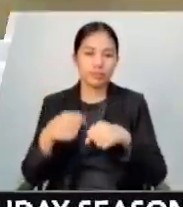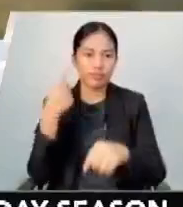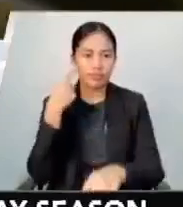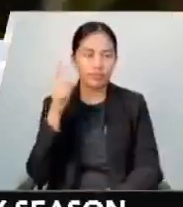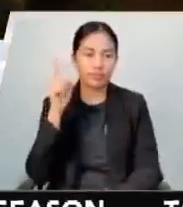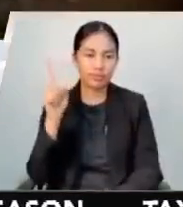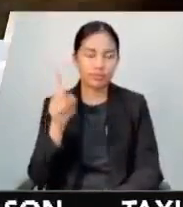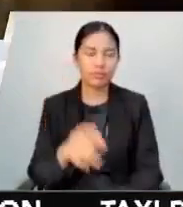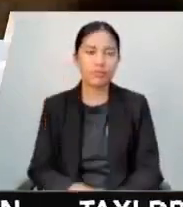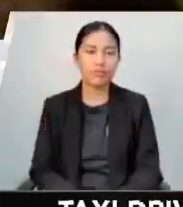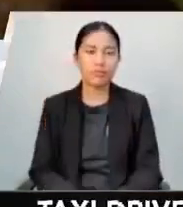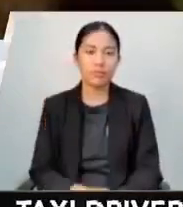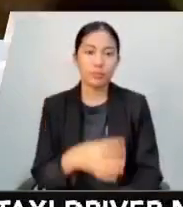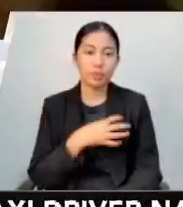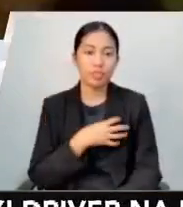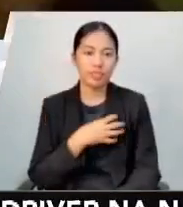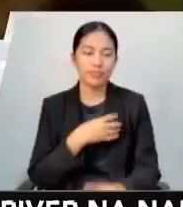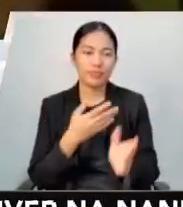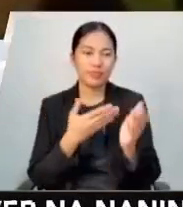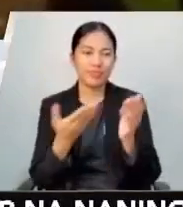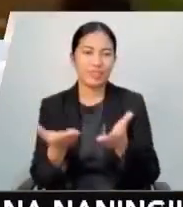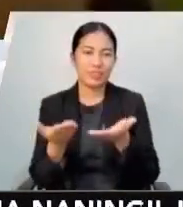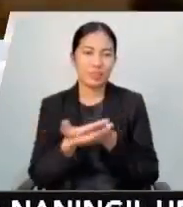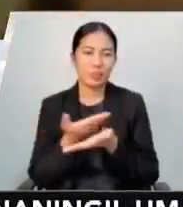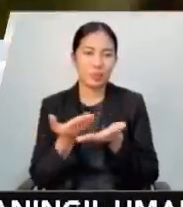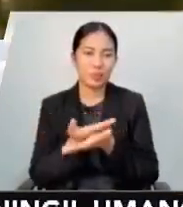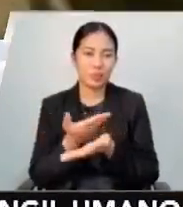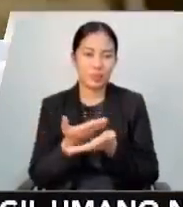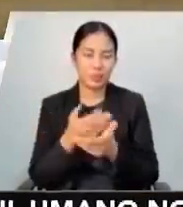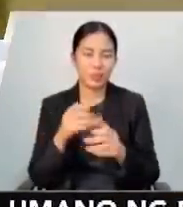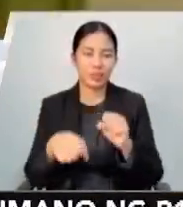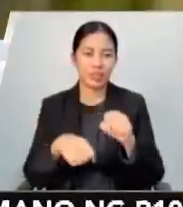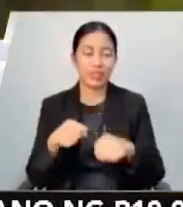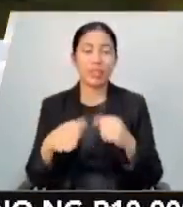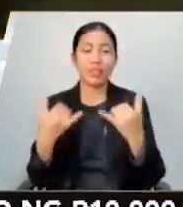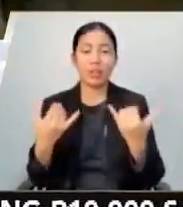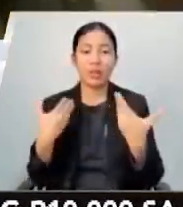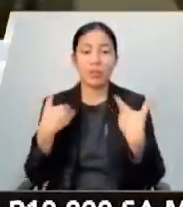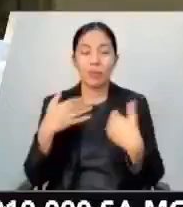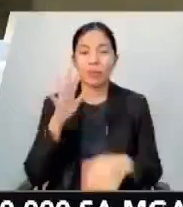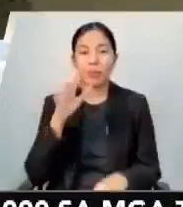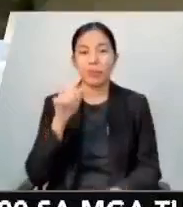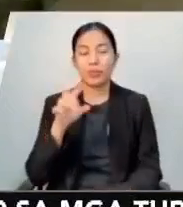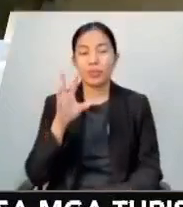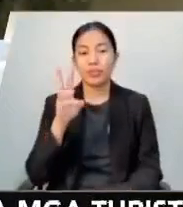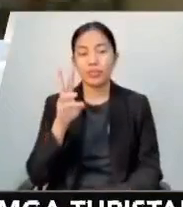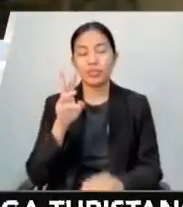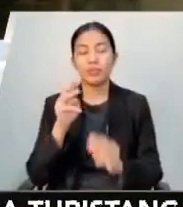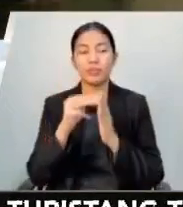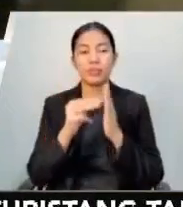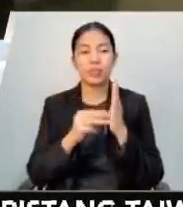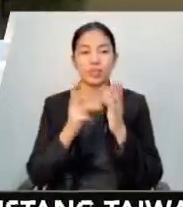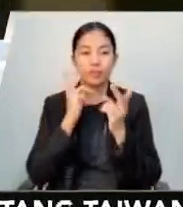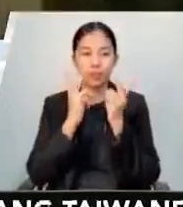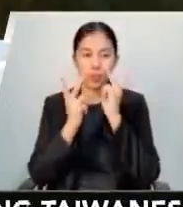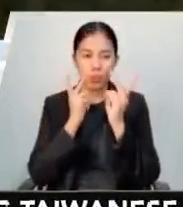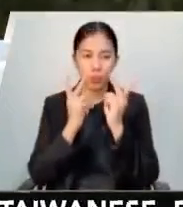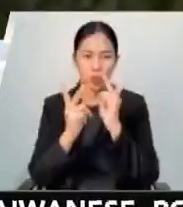rin ang naghatid ng bagong bike kay Michael. Ngayon may 5.6 million views na ang video na yan sa TikTok.